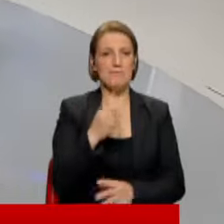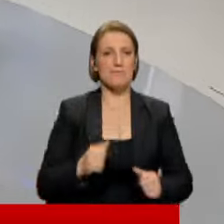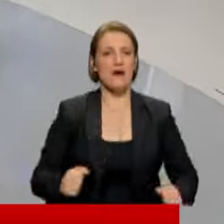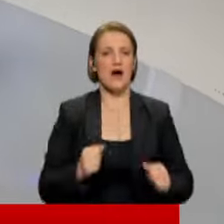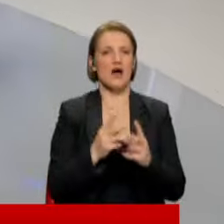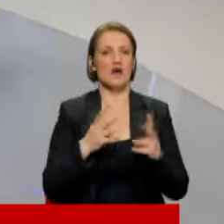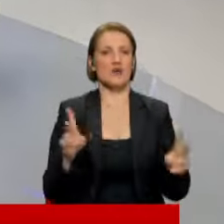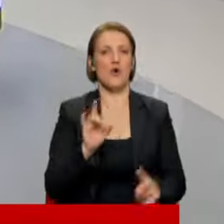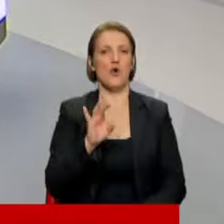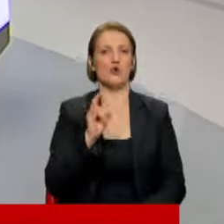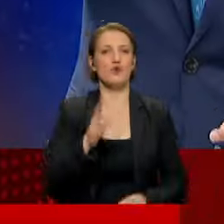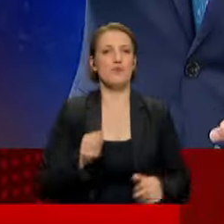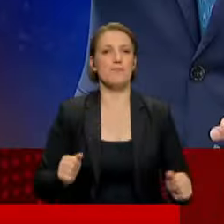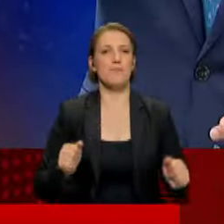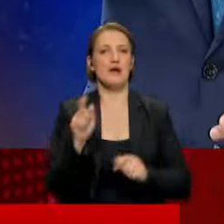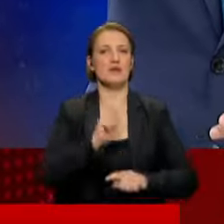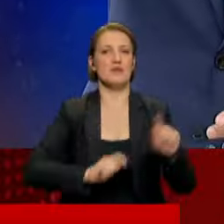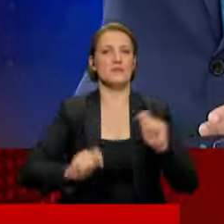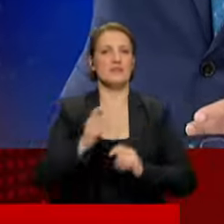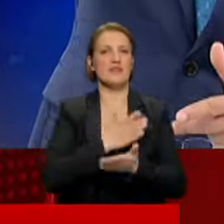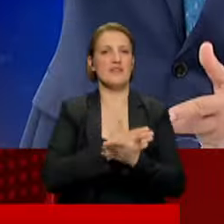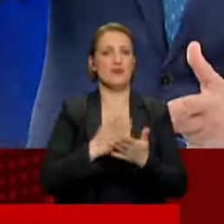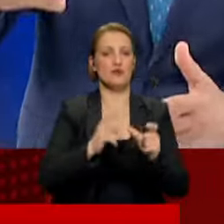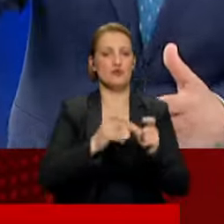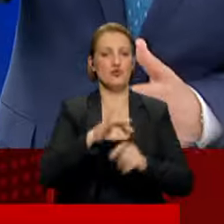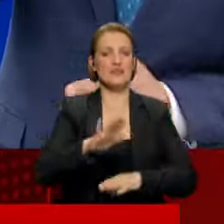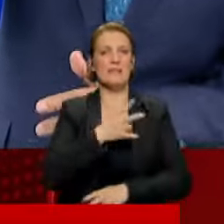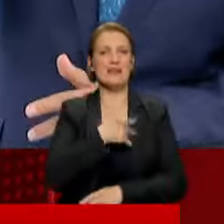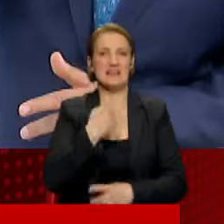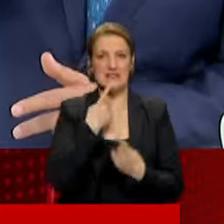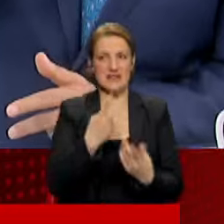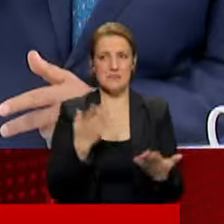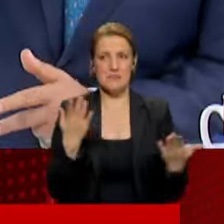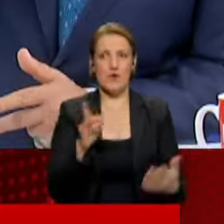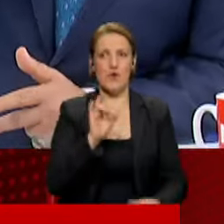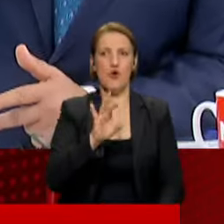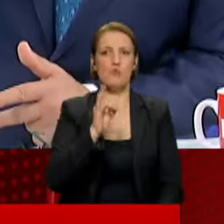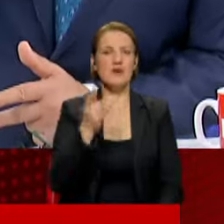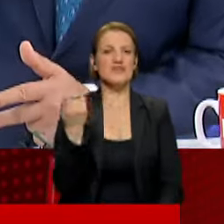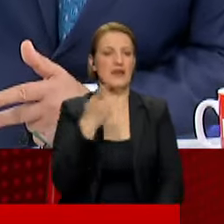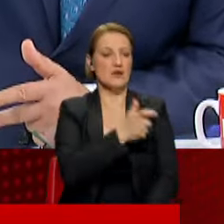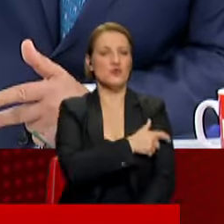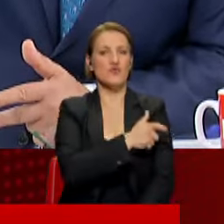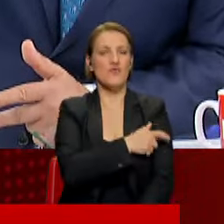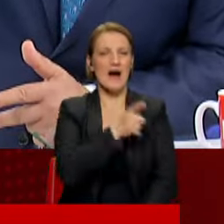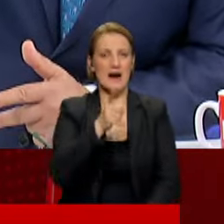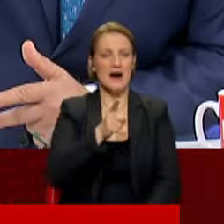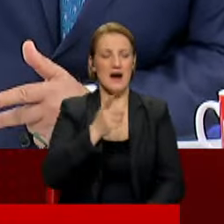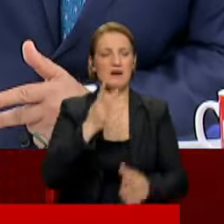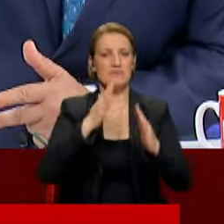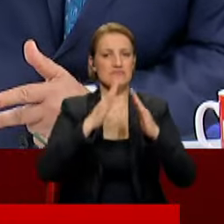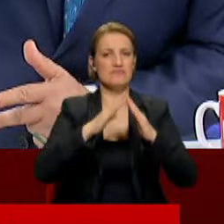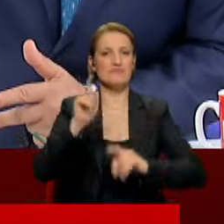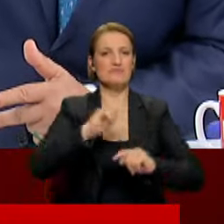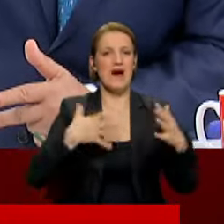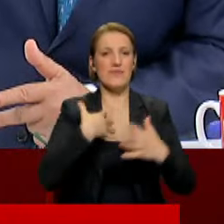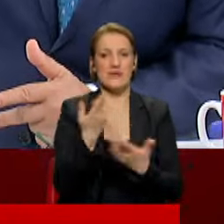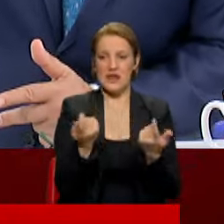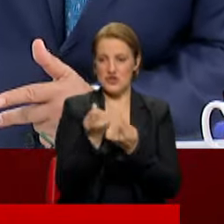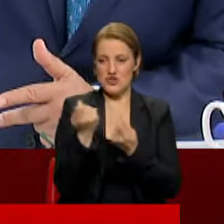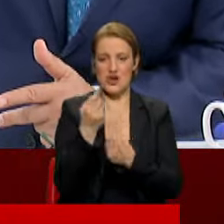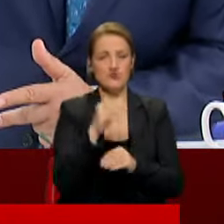14 parkın yapımını devam ettiriyoruz sosyal belediyecilik dedin mesela 15 tane kreşin temelini atacağız anneler işe